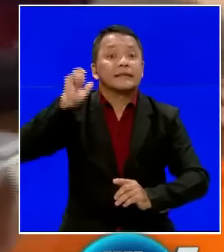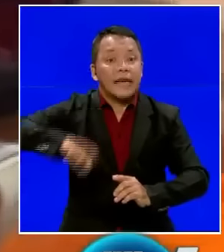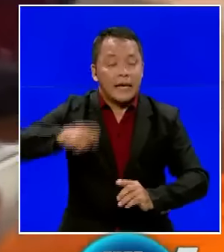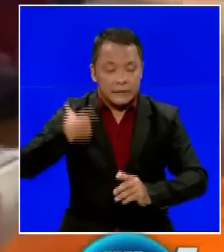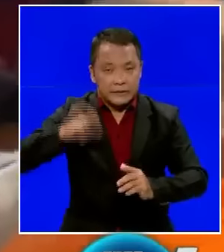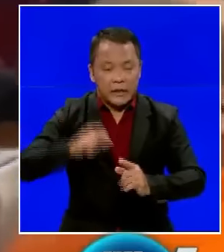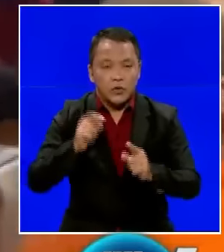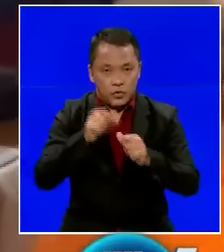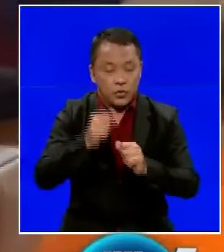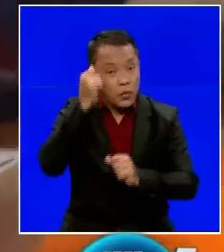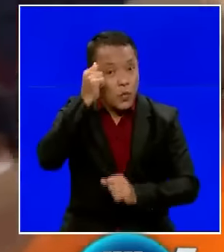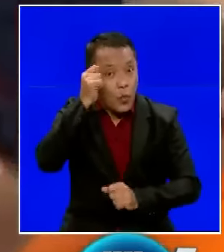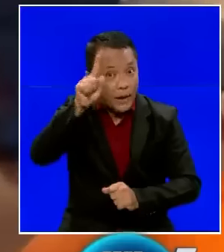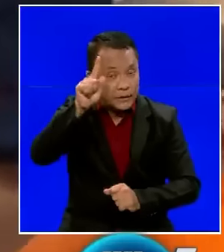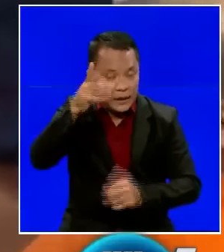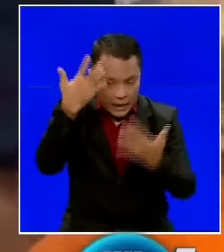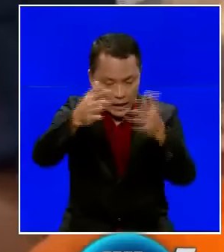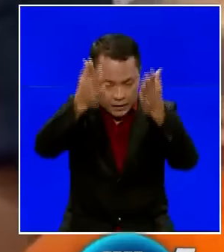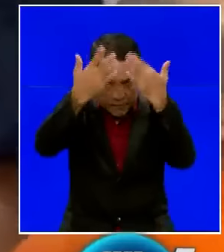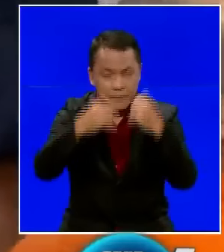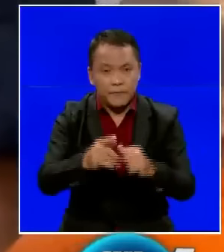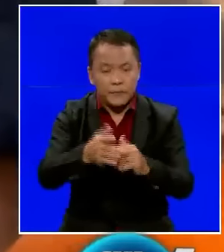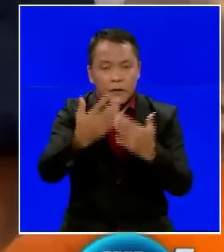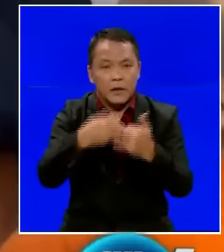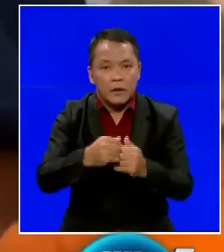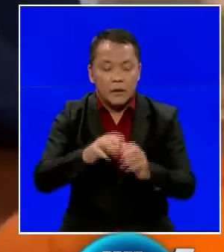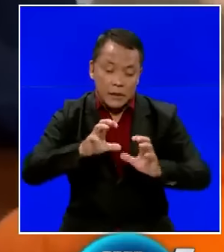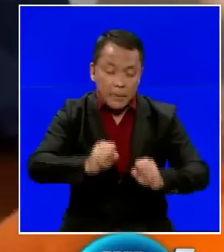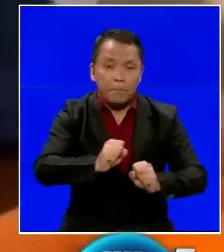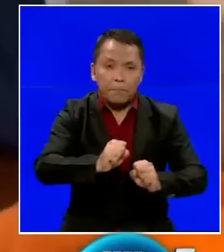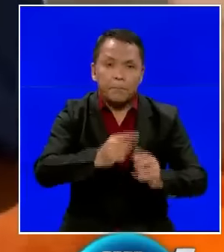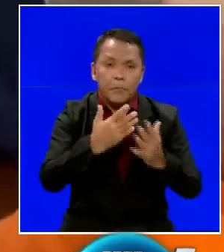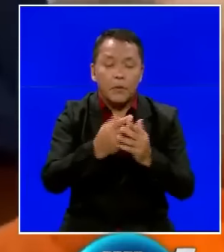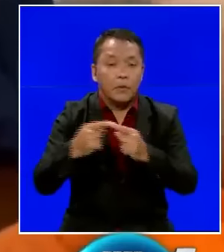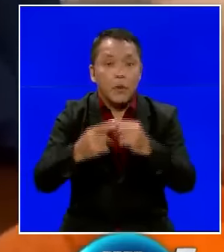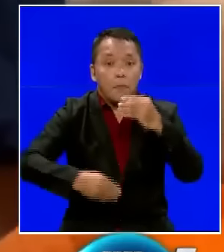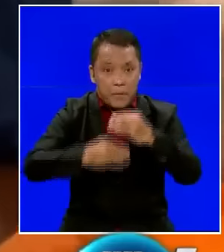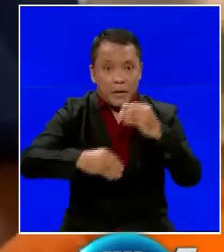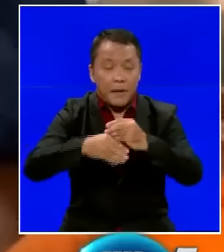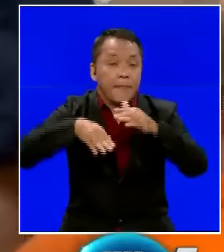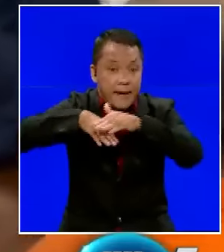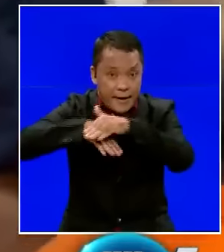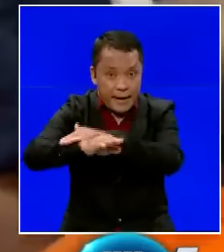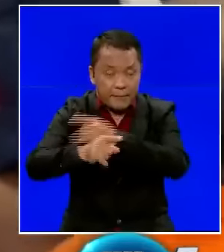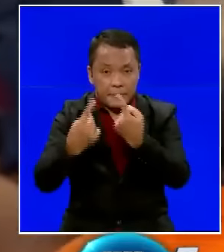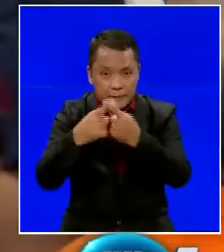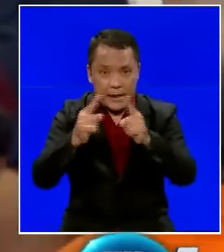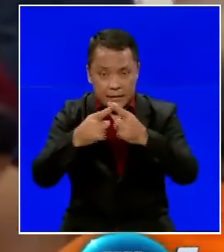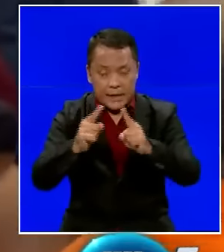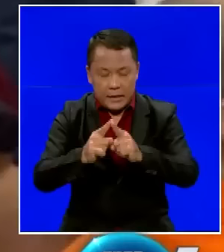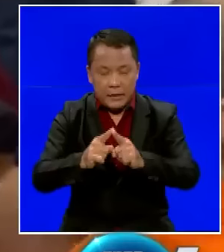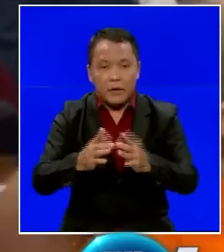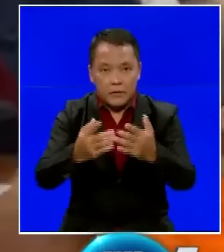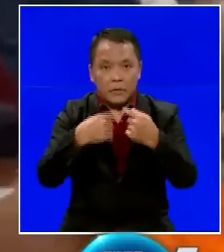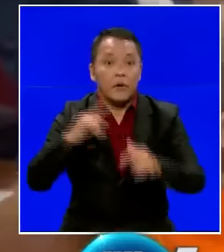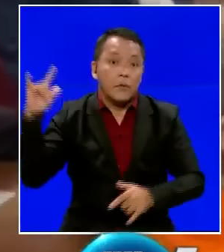และอาจจะต้องอยู่สักคืนหนึ่งเนี่ยนะครับแล้วเดี๋ยวก็การอายงอายัดเพราะเขามีคดีเพิ่มเติมไอ้ตอนหลบหนีด้วยแต่ยังไงต้องมาอันนี้เพ